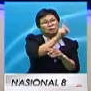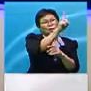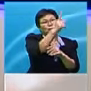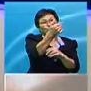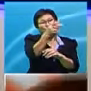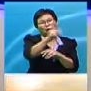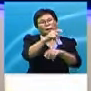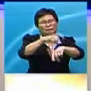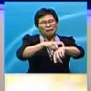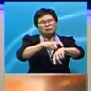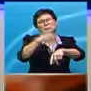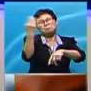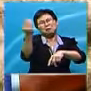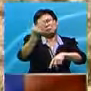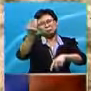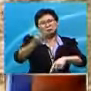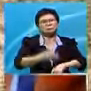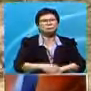biasa.